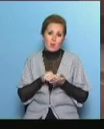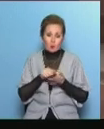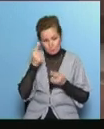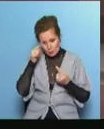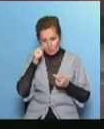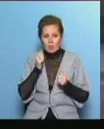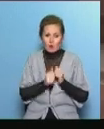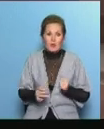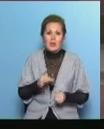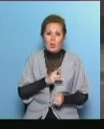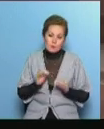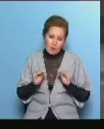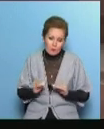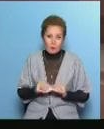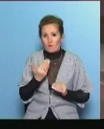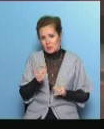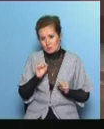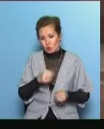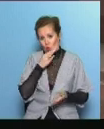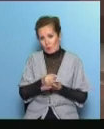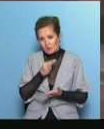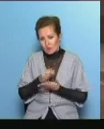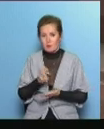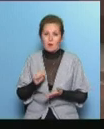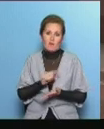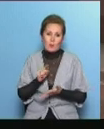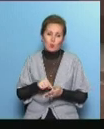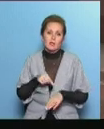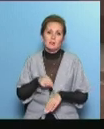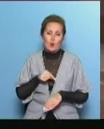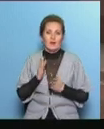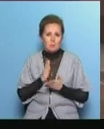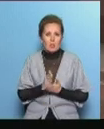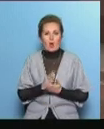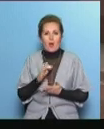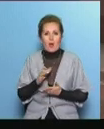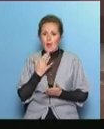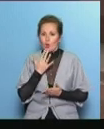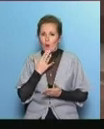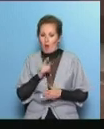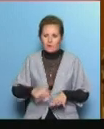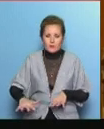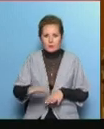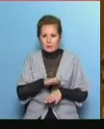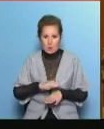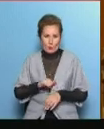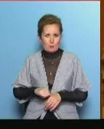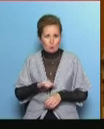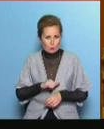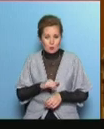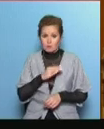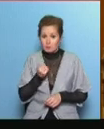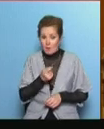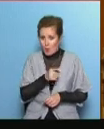каждый регион, составляет, и вы сможете ответить на вопросы, касающиеся именно этнографии жителей Удмуртии. И мало кто